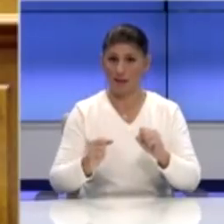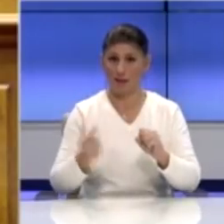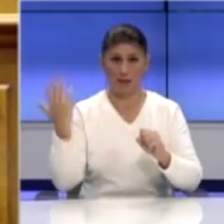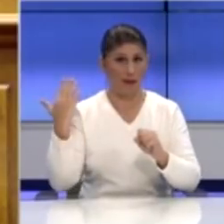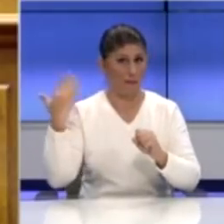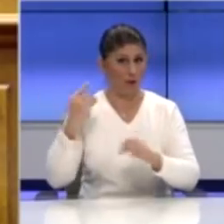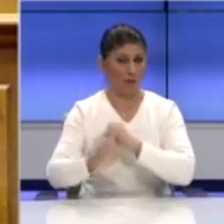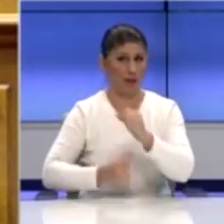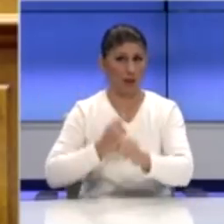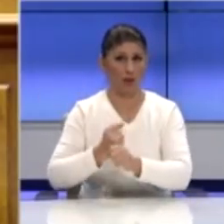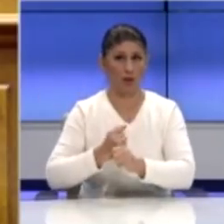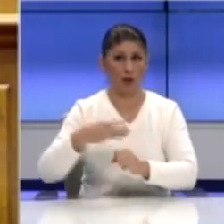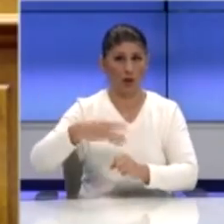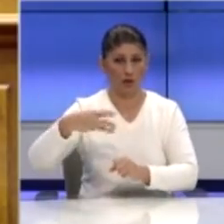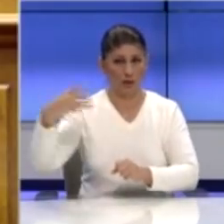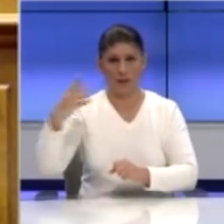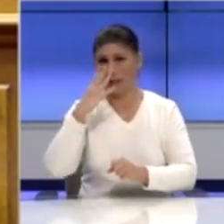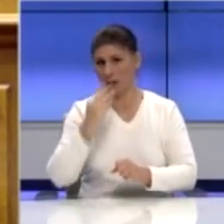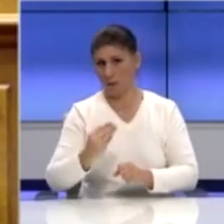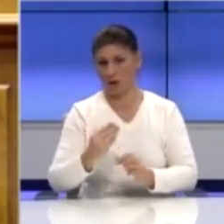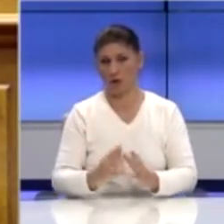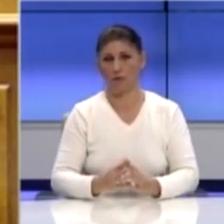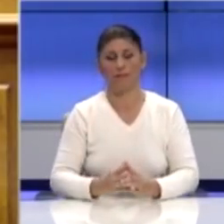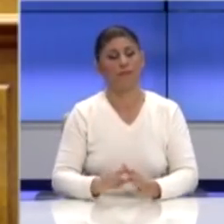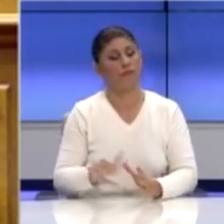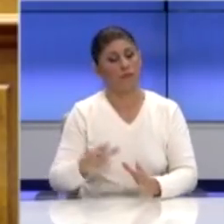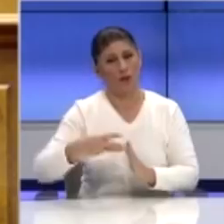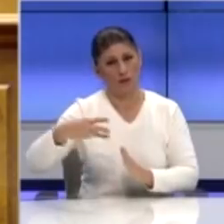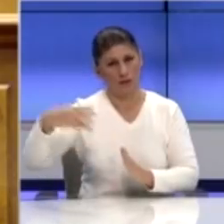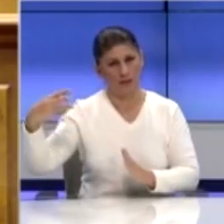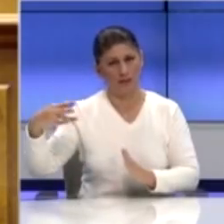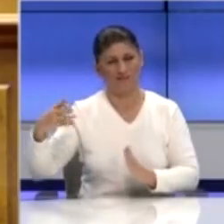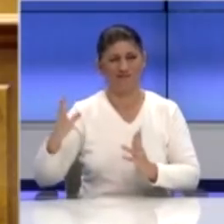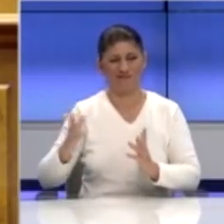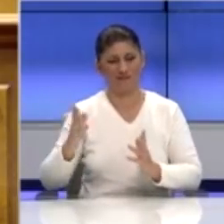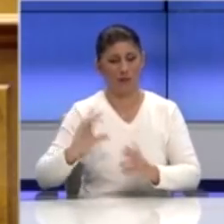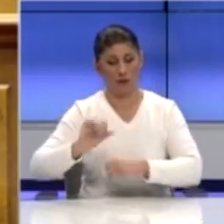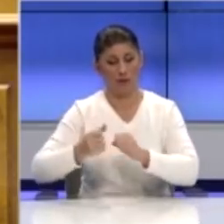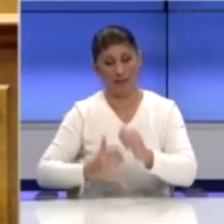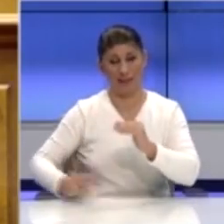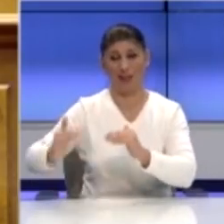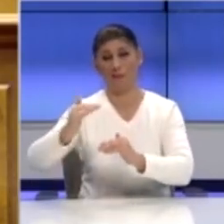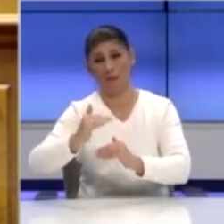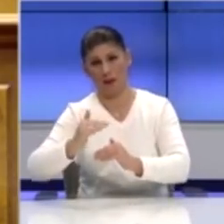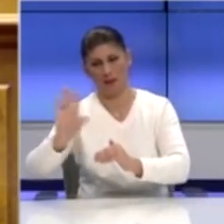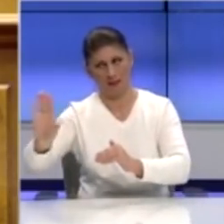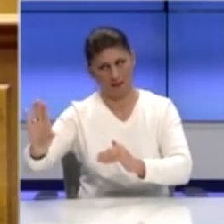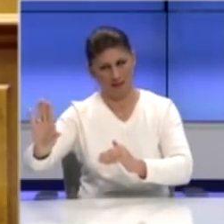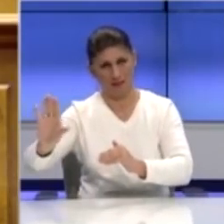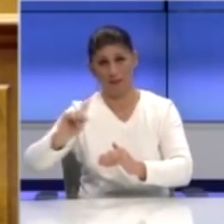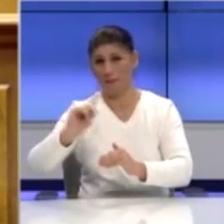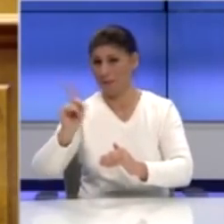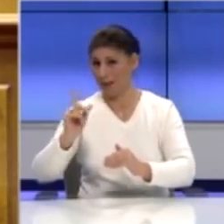τα προηγούμενα χρόνια ο ΣΥΡΙΖΑ και το ΠΑΣΟΚ. Μπορεί ο ΣΥΡΙΖΑ μάταια να προσπαθεί να βγει και από πάνω, όμως μην έχετε